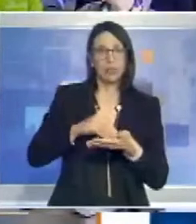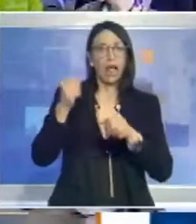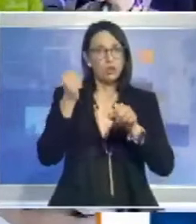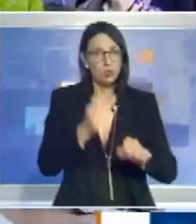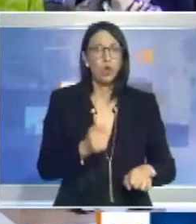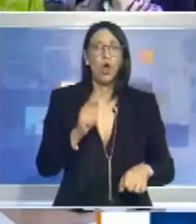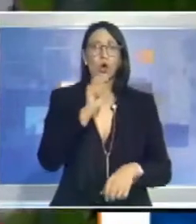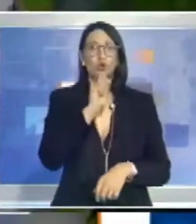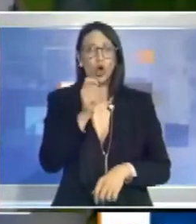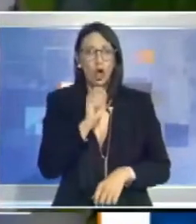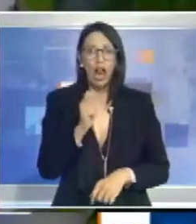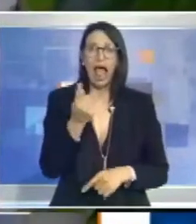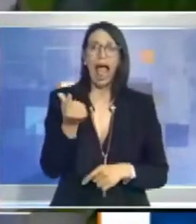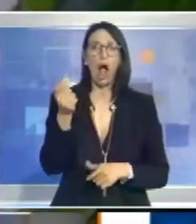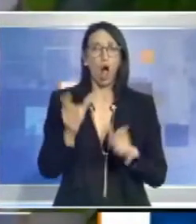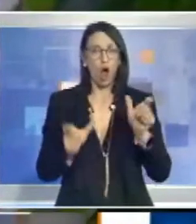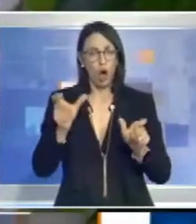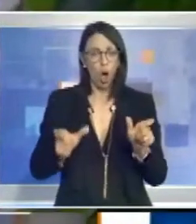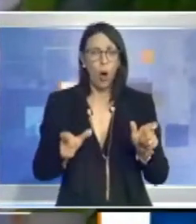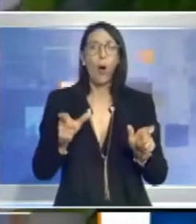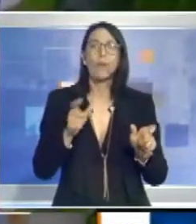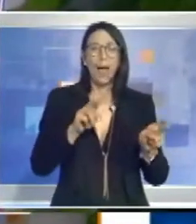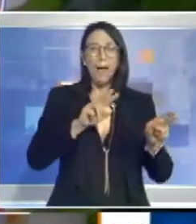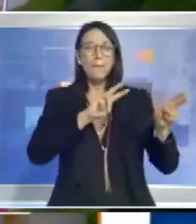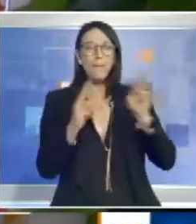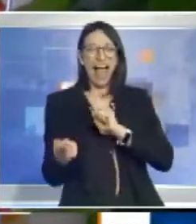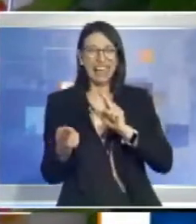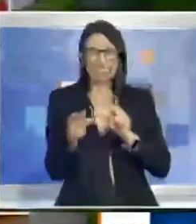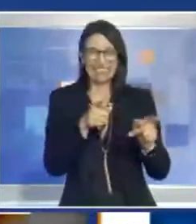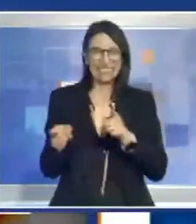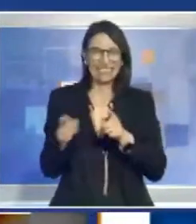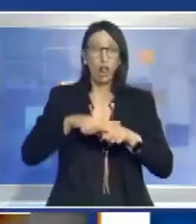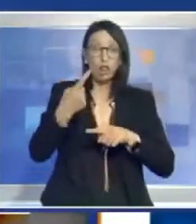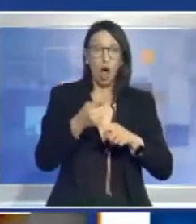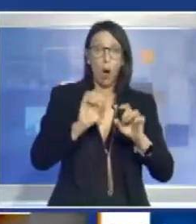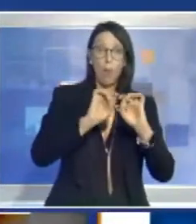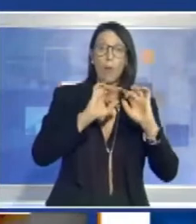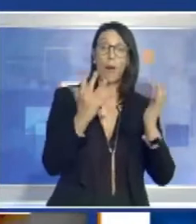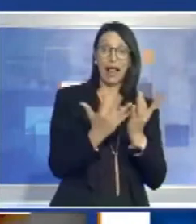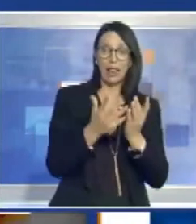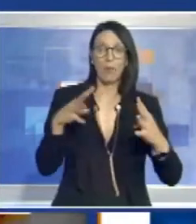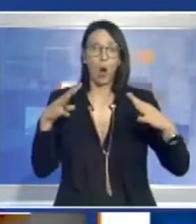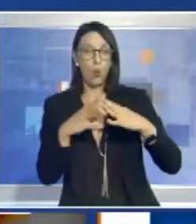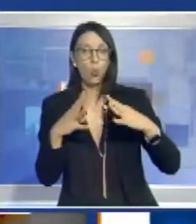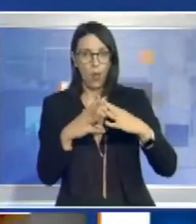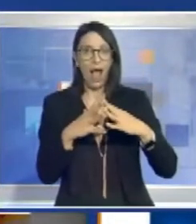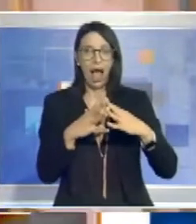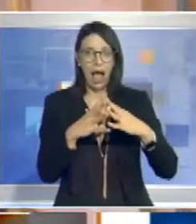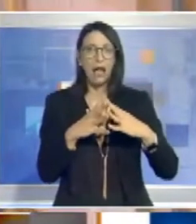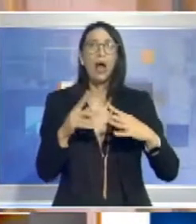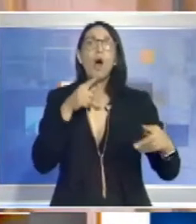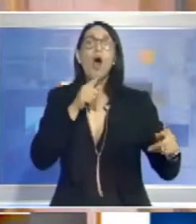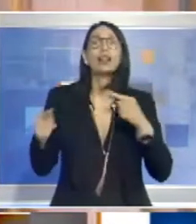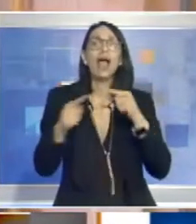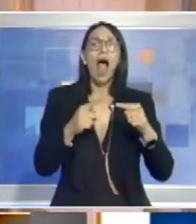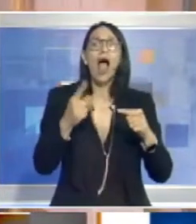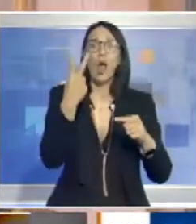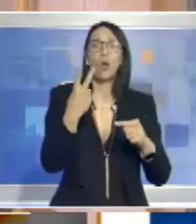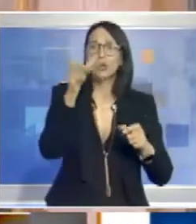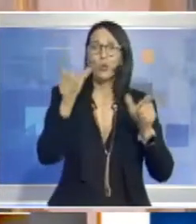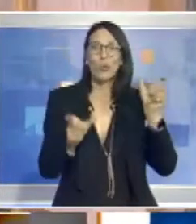economisti e giornalisti discutere sul passaggio di fase tra post-pandemia e guerra, è stato inaugurato dal dialogo tra le due parti del